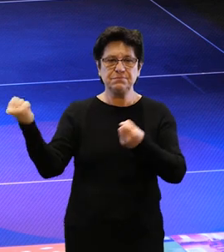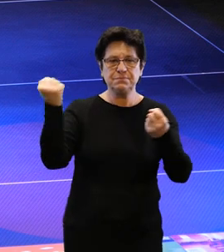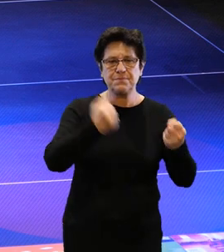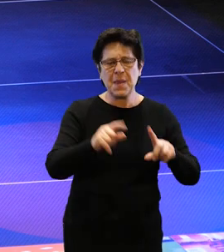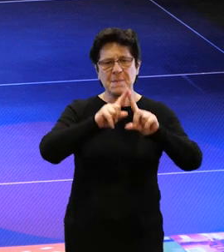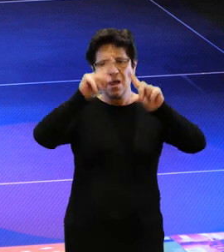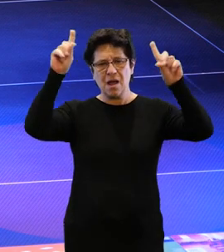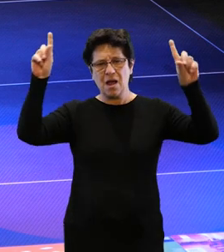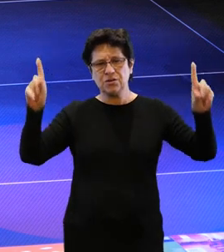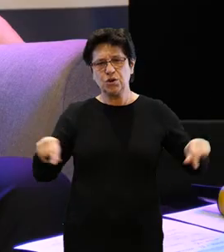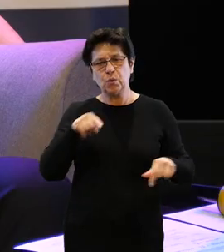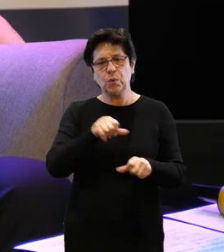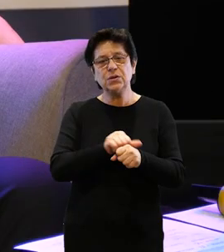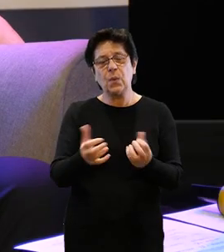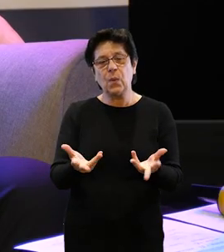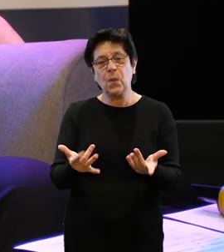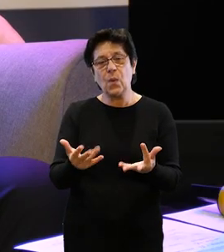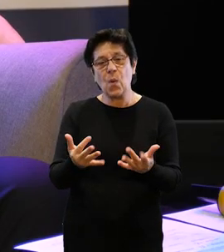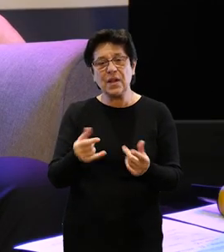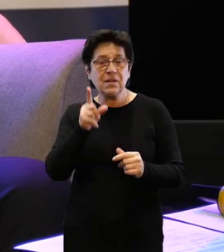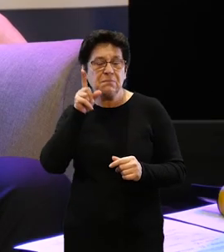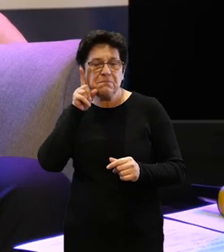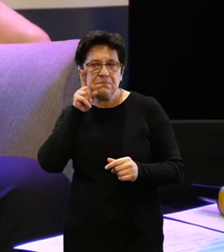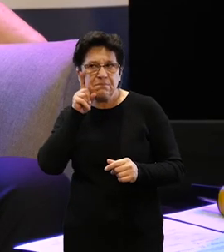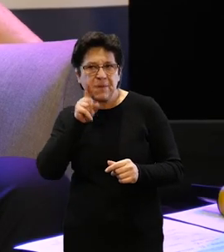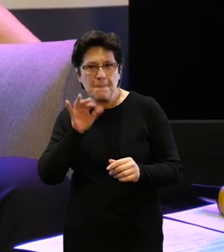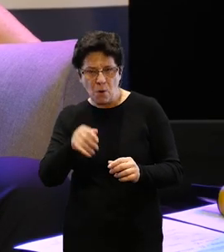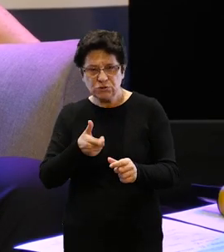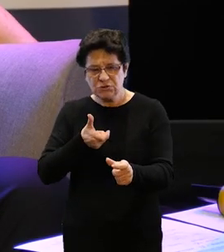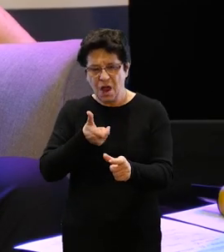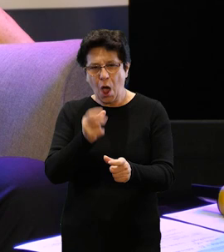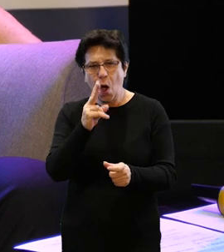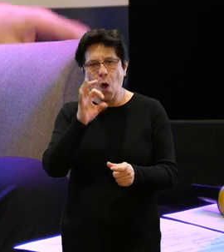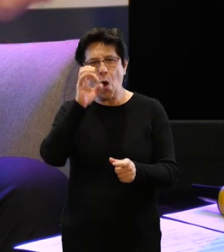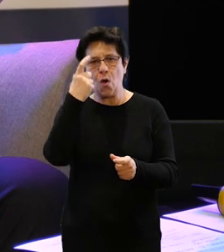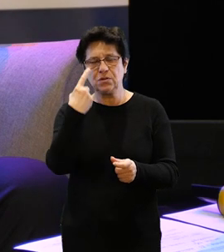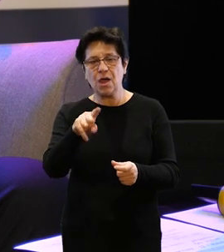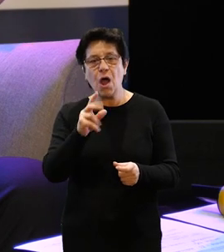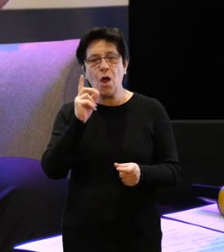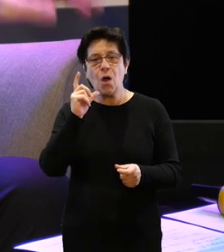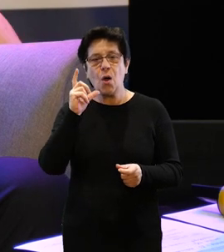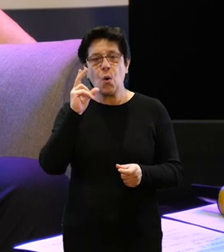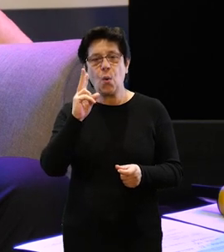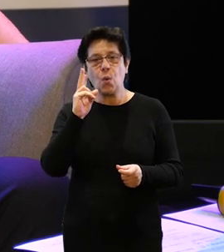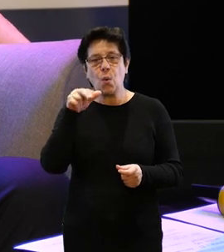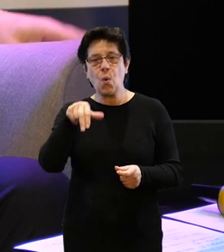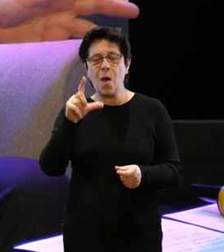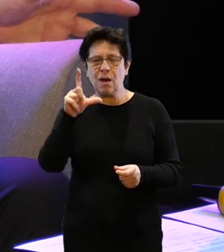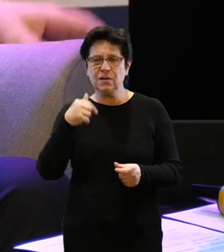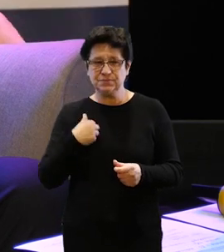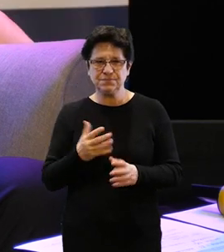plansze tutaj bo tu łatwiej jest z oryginału zeskanować sobie taki kod QR bo ja się nie wzbrania